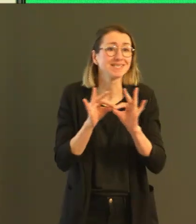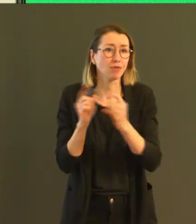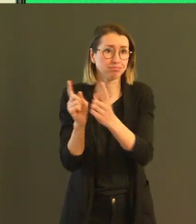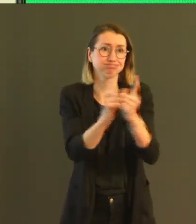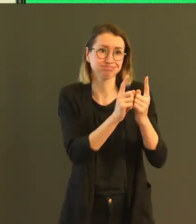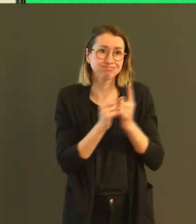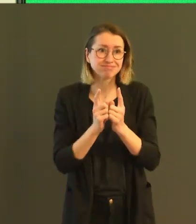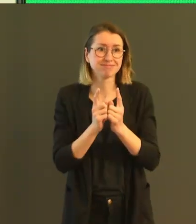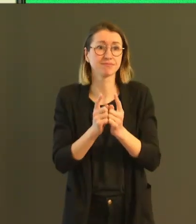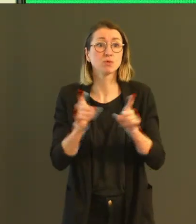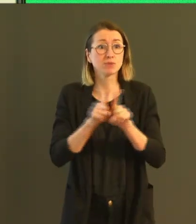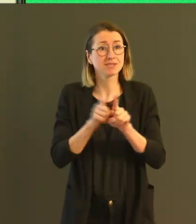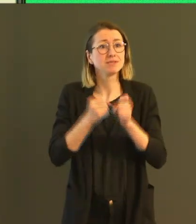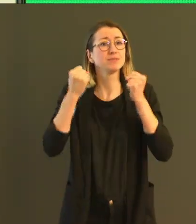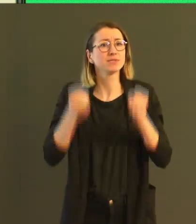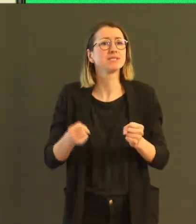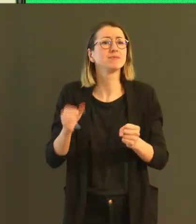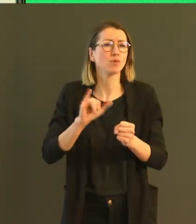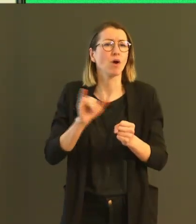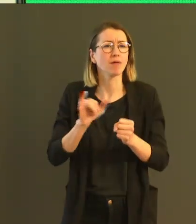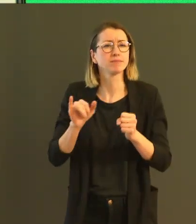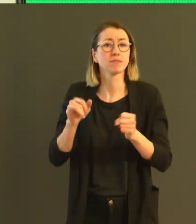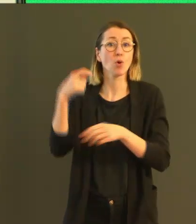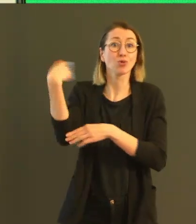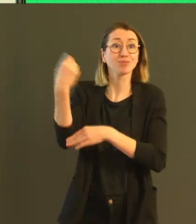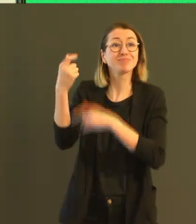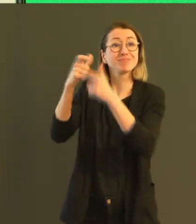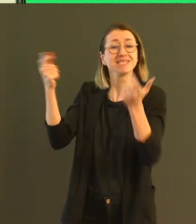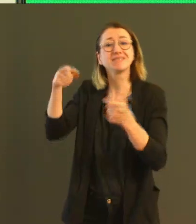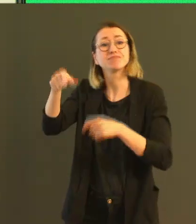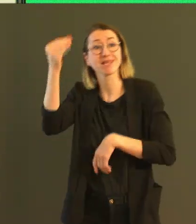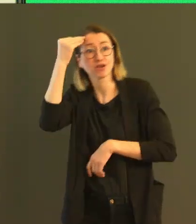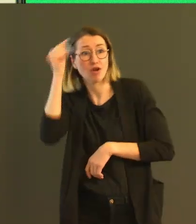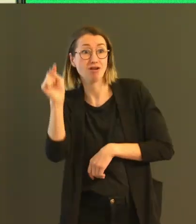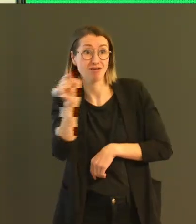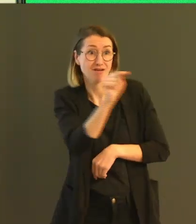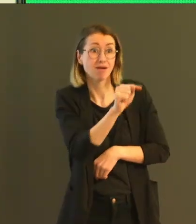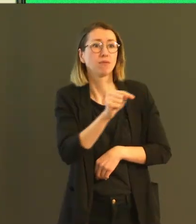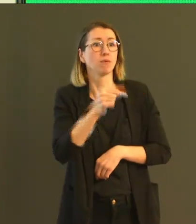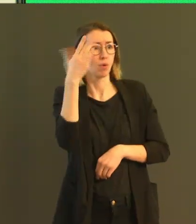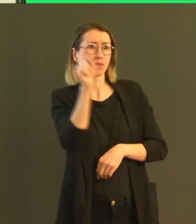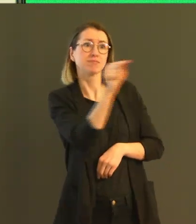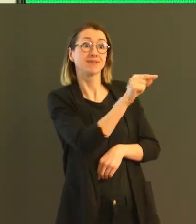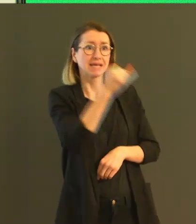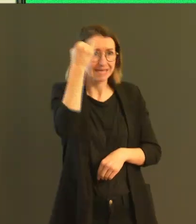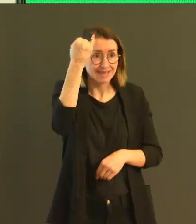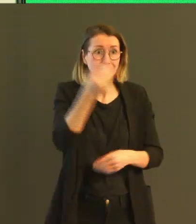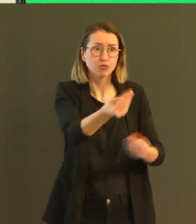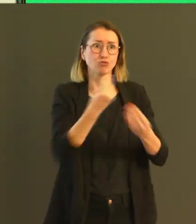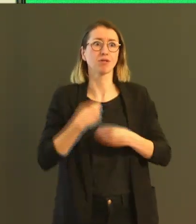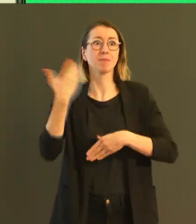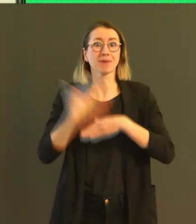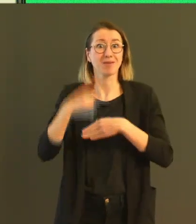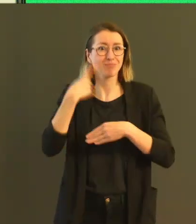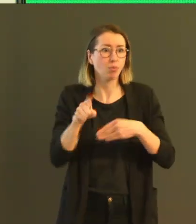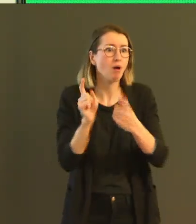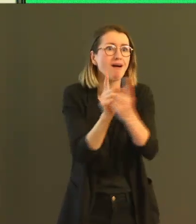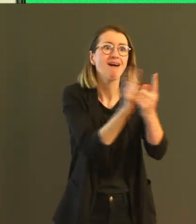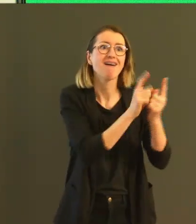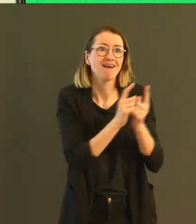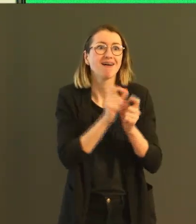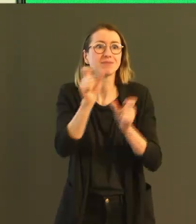pour permettre que tout cela se passe de manière la plus sécurisée possible les organisations comme les clubs sportifs ou les